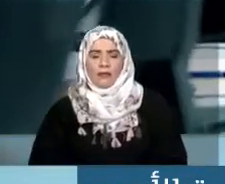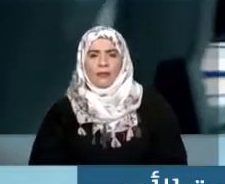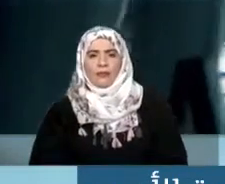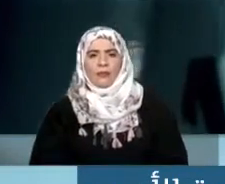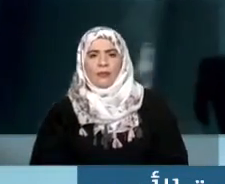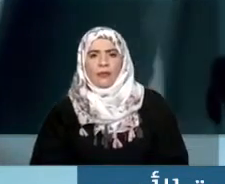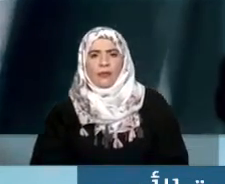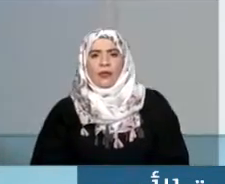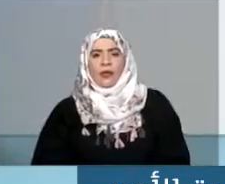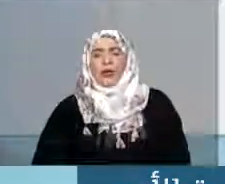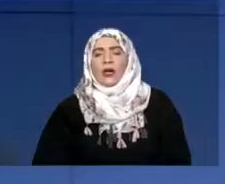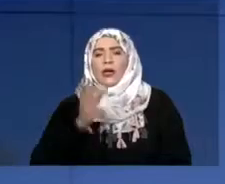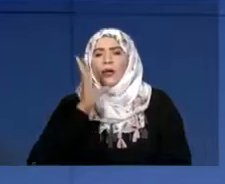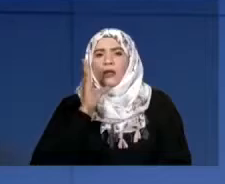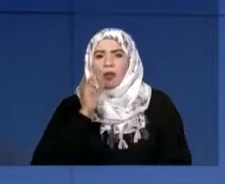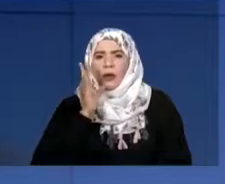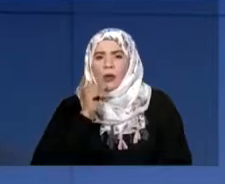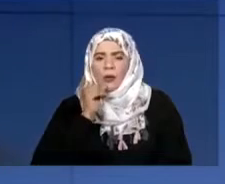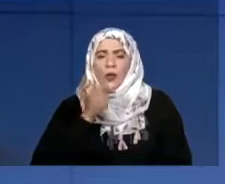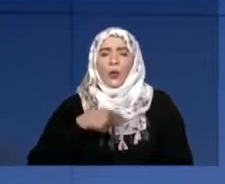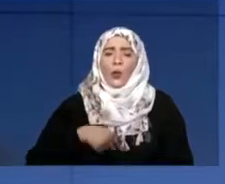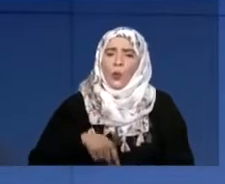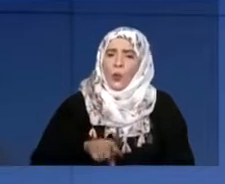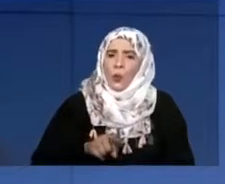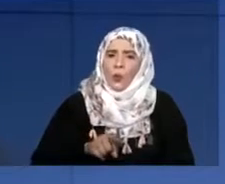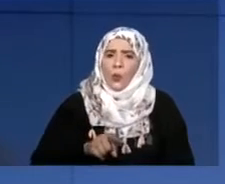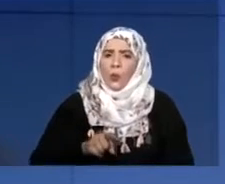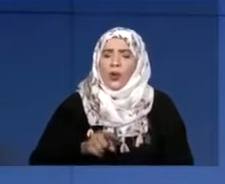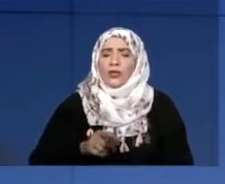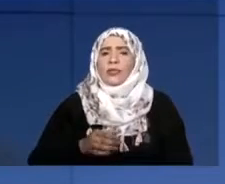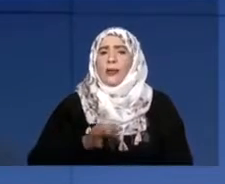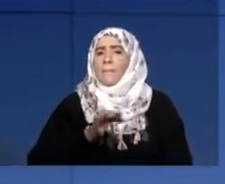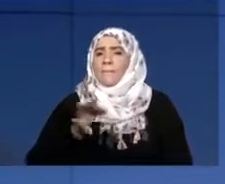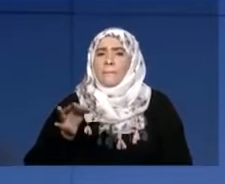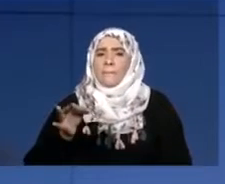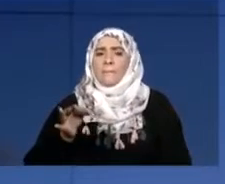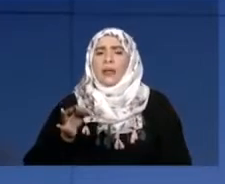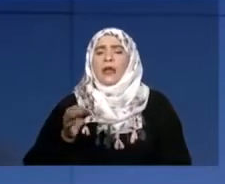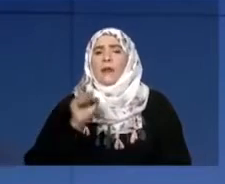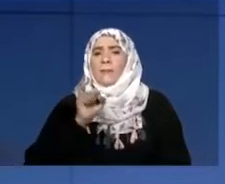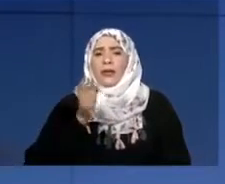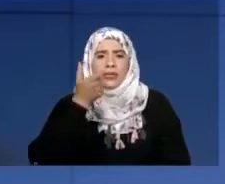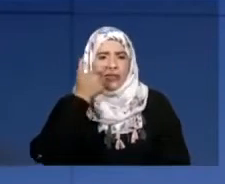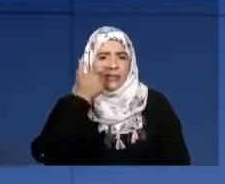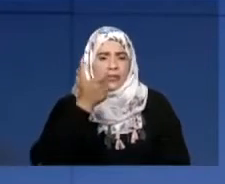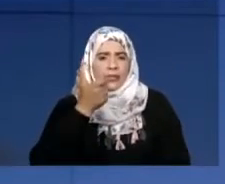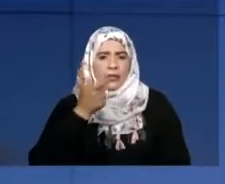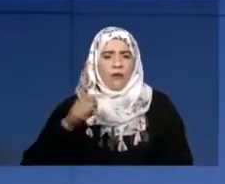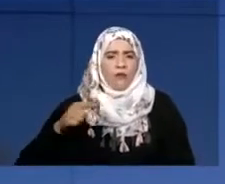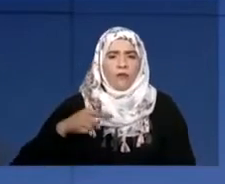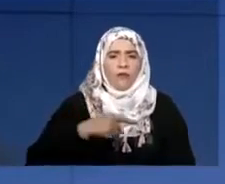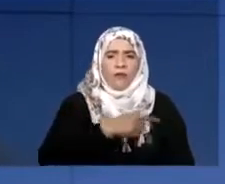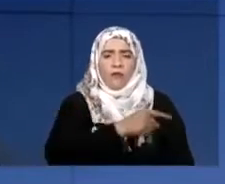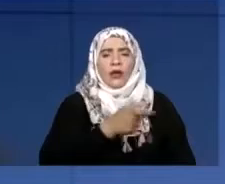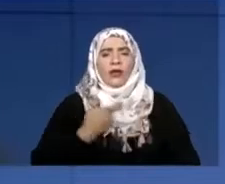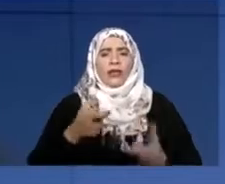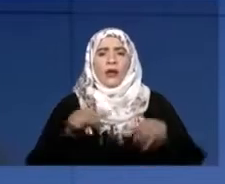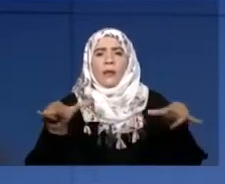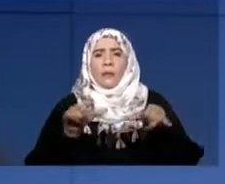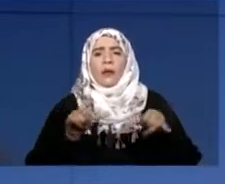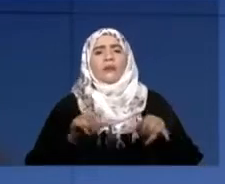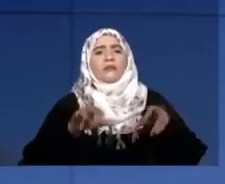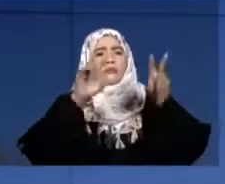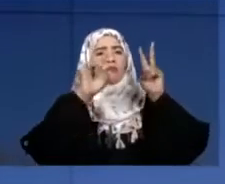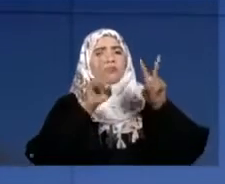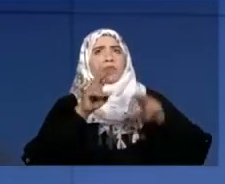نعم، السلطنة قطعت شوطا لا يستهان به فيما يتعلق بالأمن السيبراني، إلا أن التهديدات